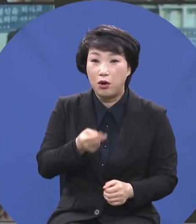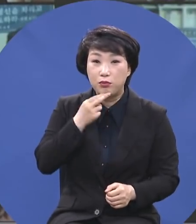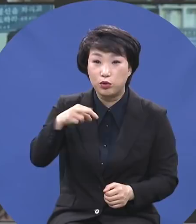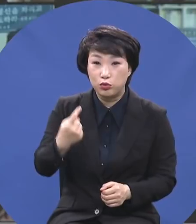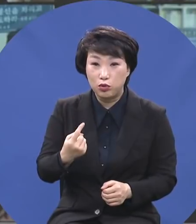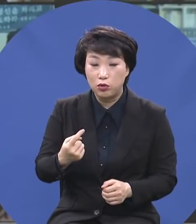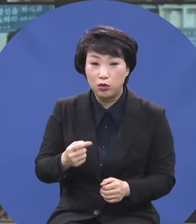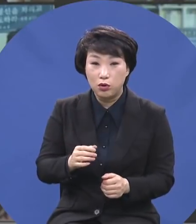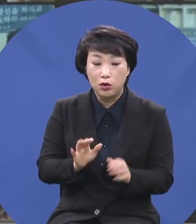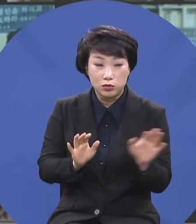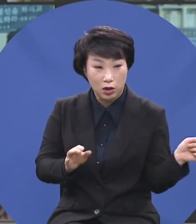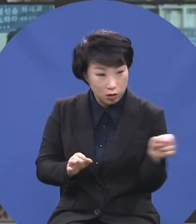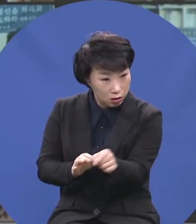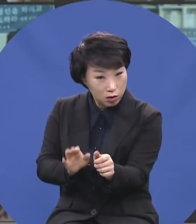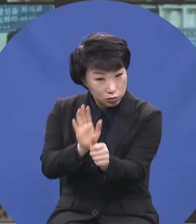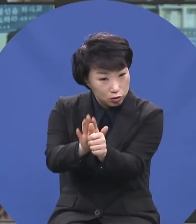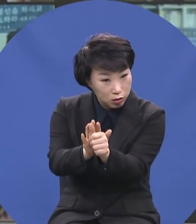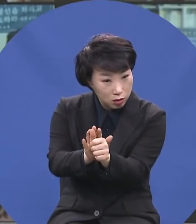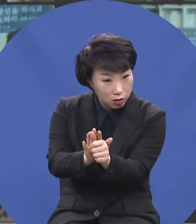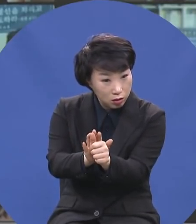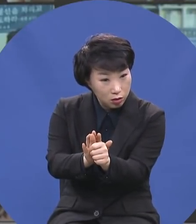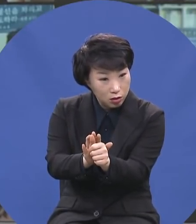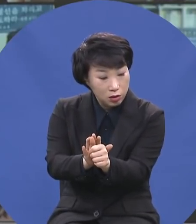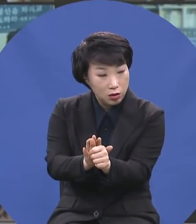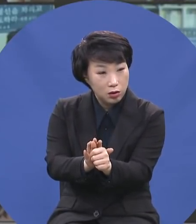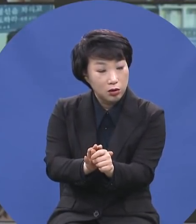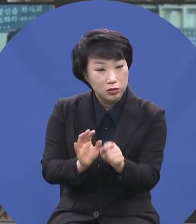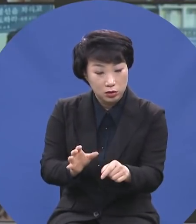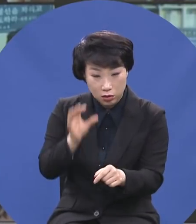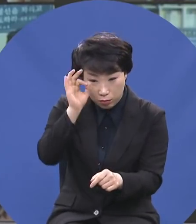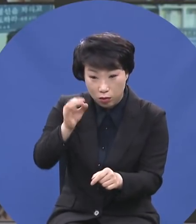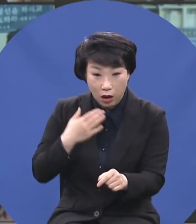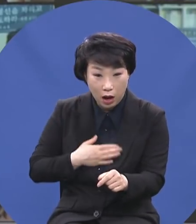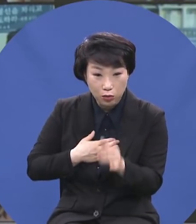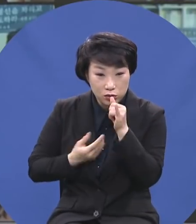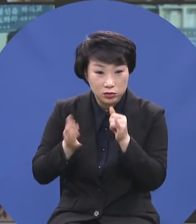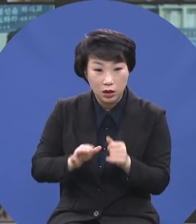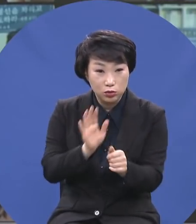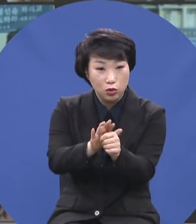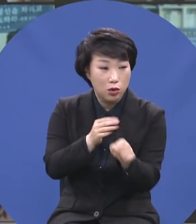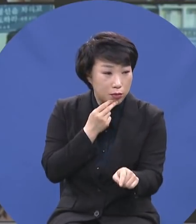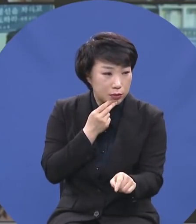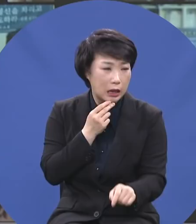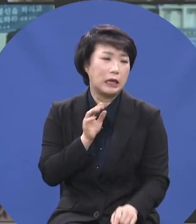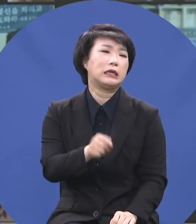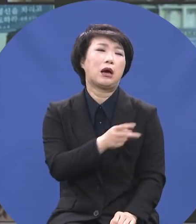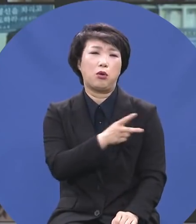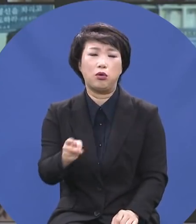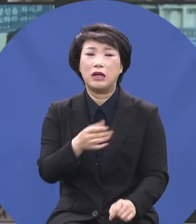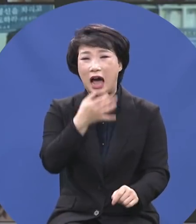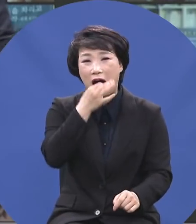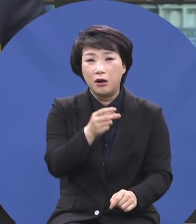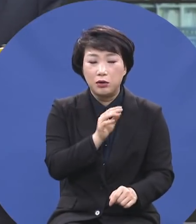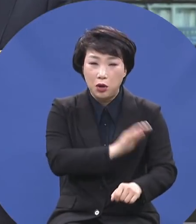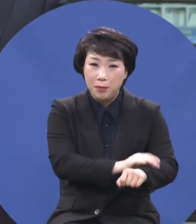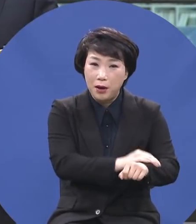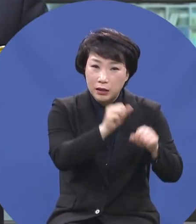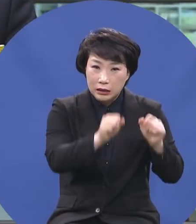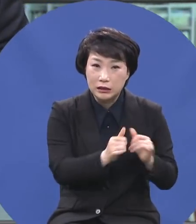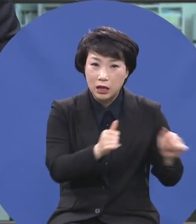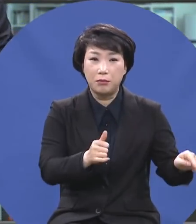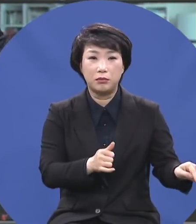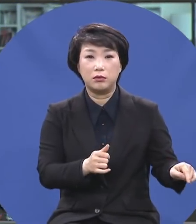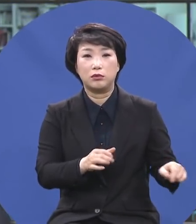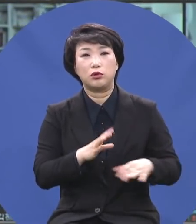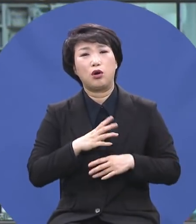도와줄 사람 보고 도와주지 않는 것도 탐내는 것이고 이건 왼편에 서 있는지 아니에요. 얼마나 두렵고 무서운